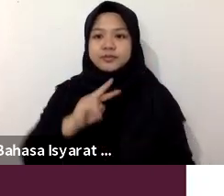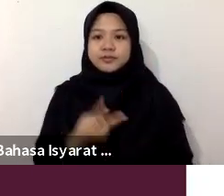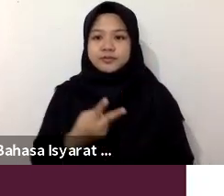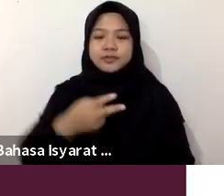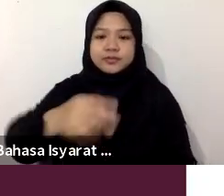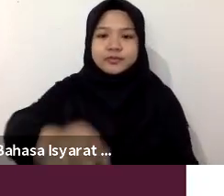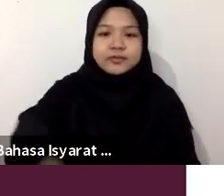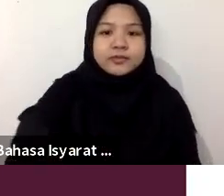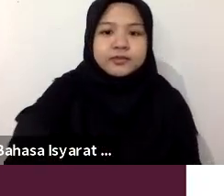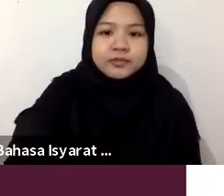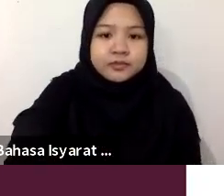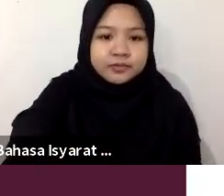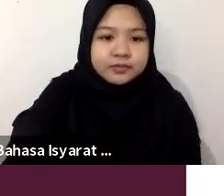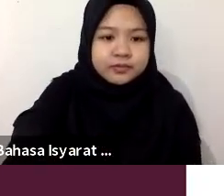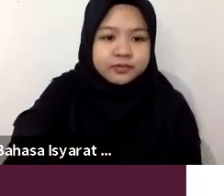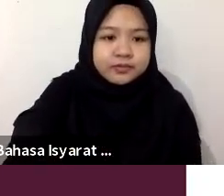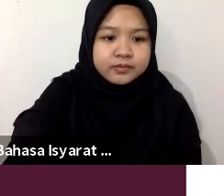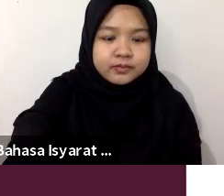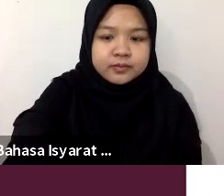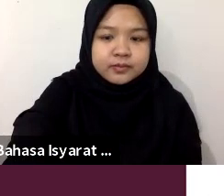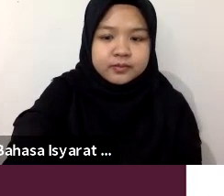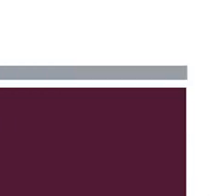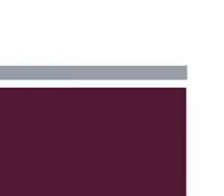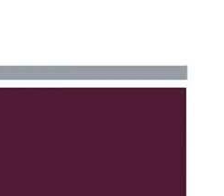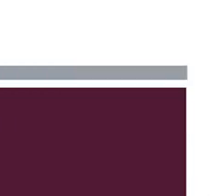Nah ya, oke. Karena